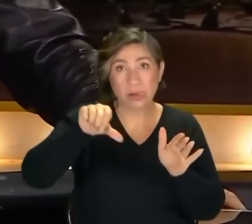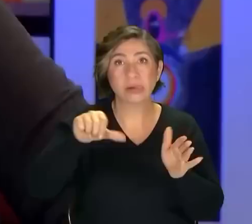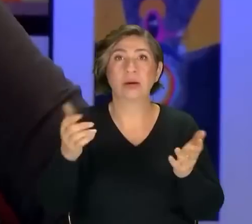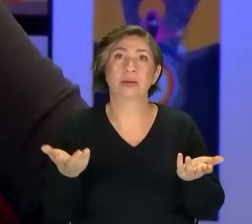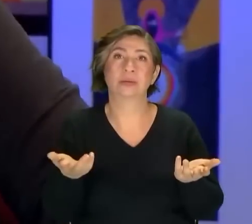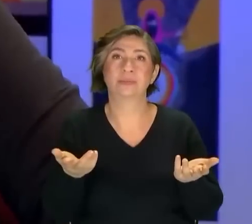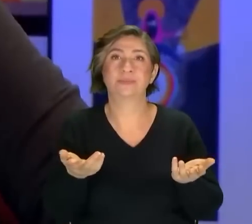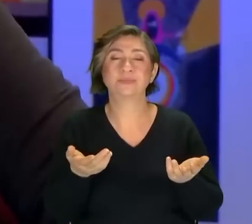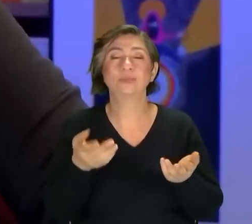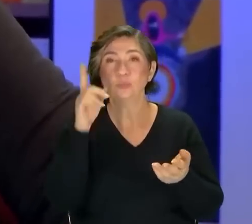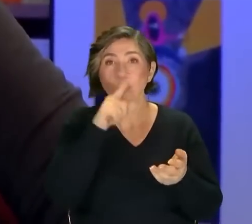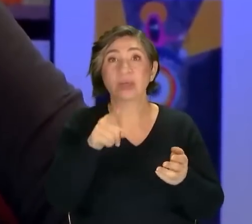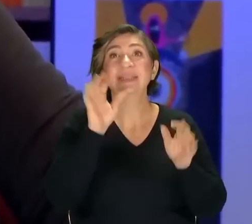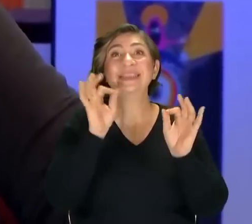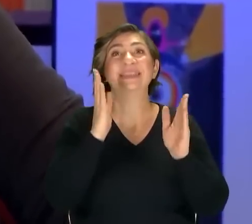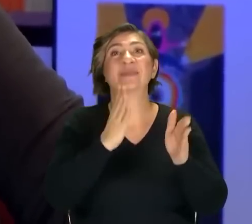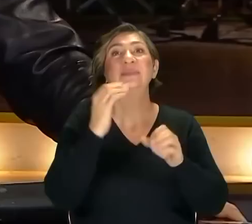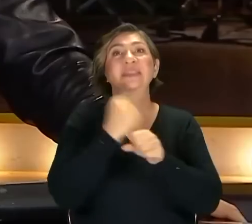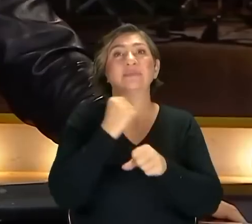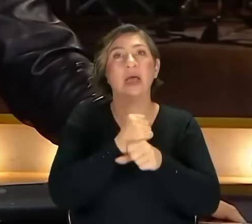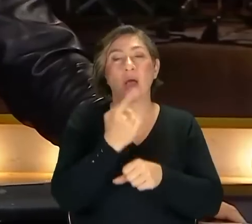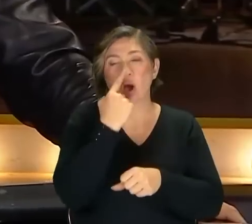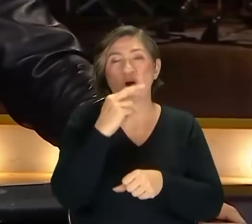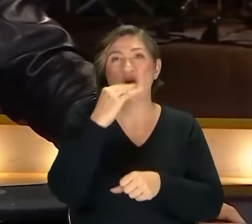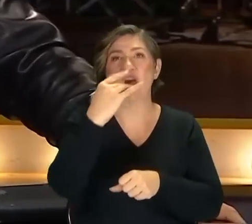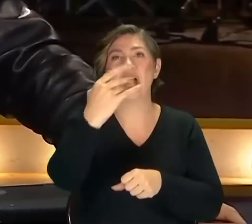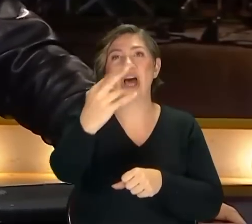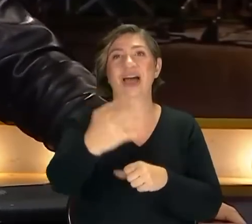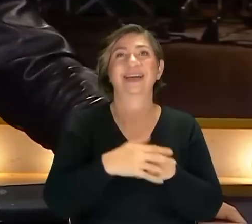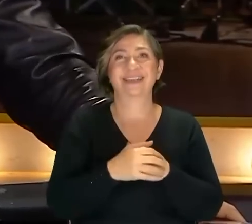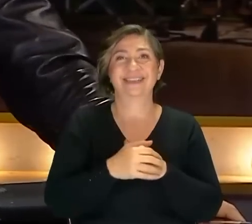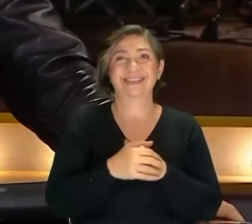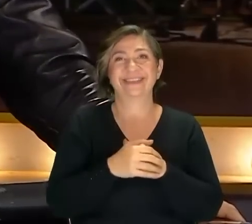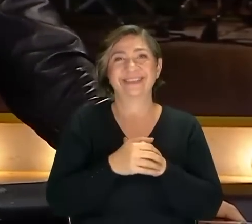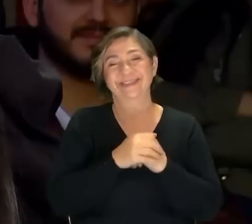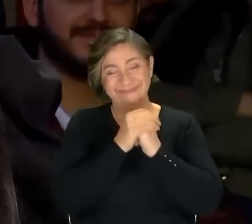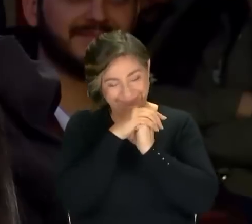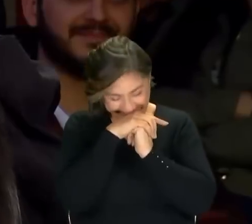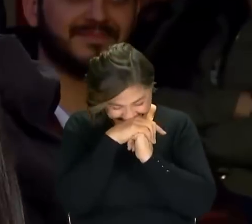Basamıyor herhalde. Dolayısıyla sürekli sarımsak kokuyorum. Merhaba.